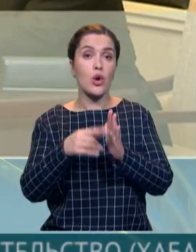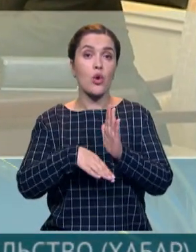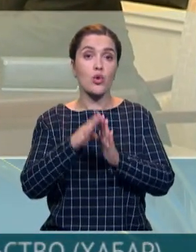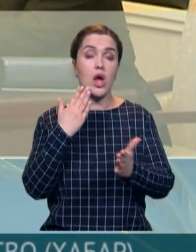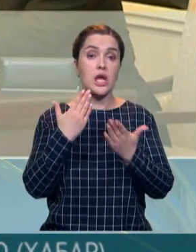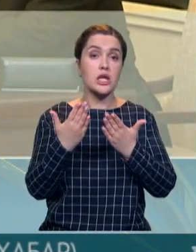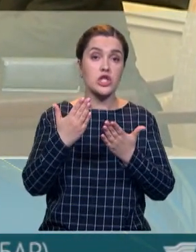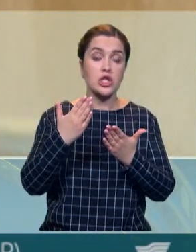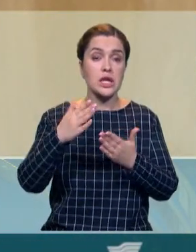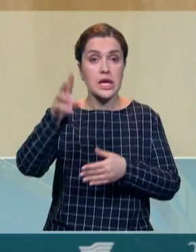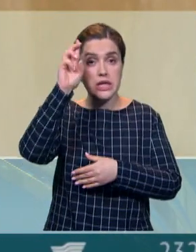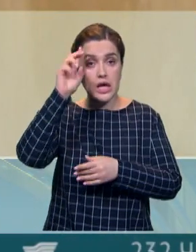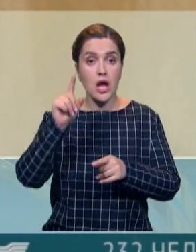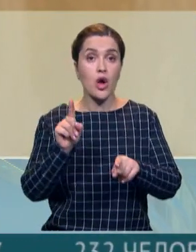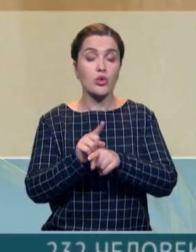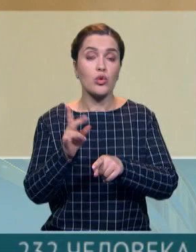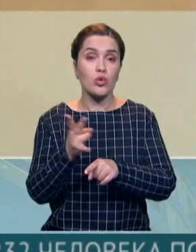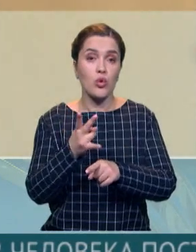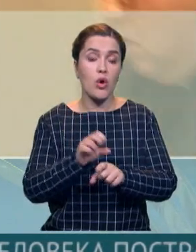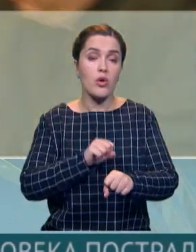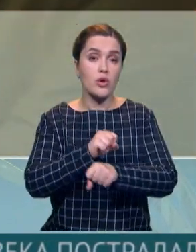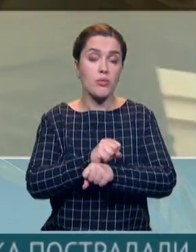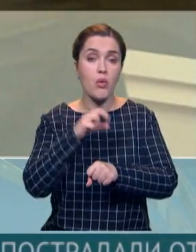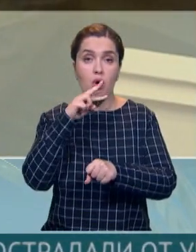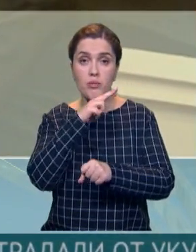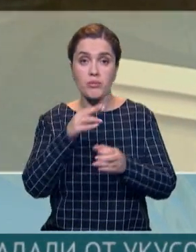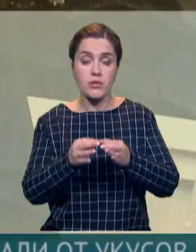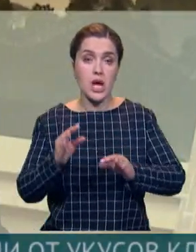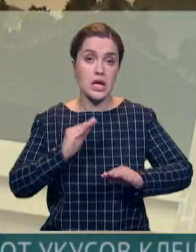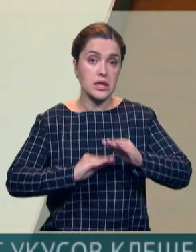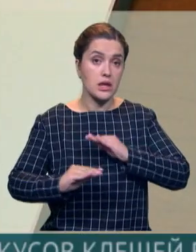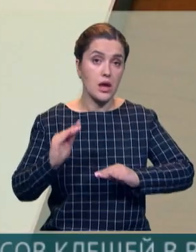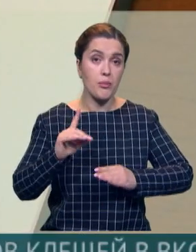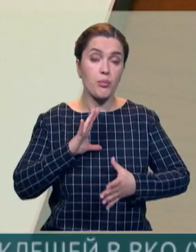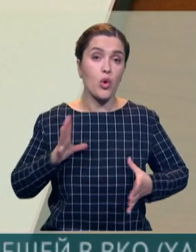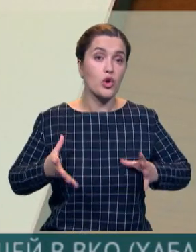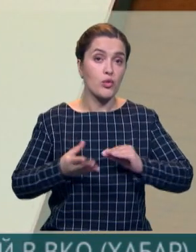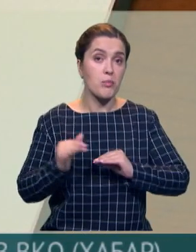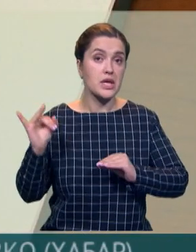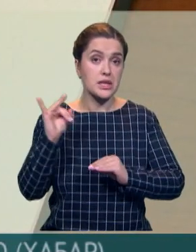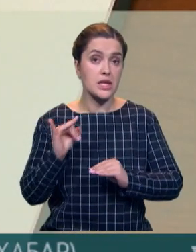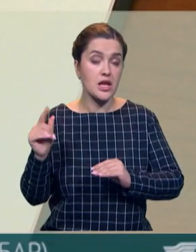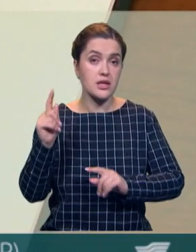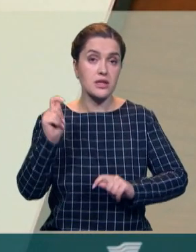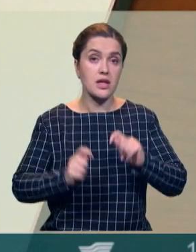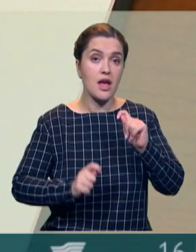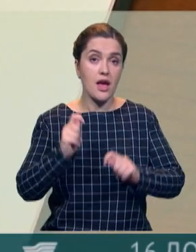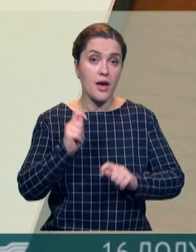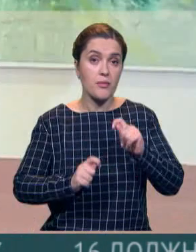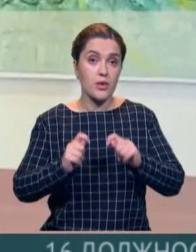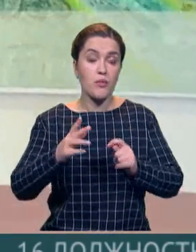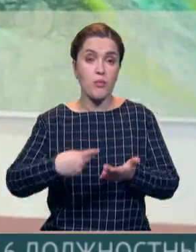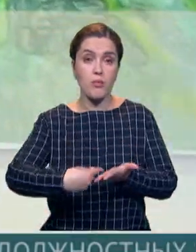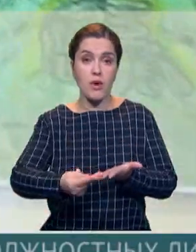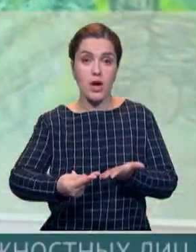между странами, а также денуклеаризация Северокорейского полуострова. Ожидается, что по итогам исторического саммита главы